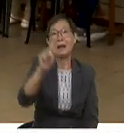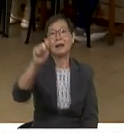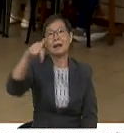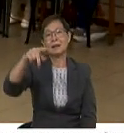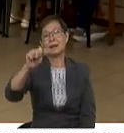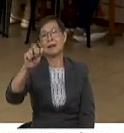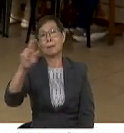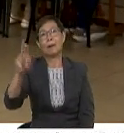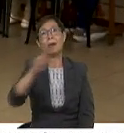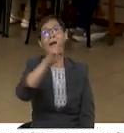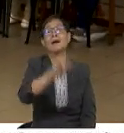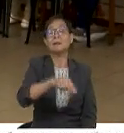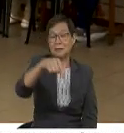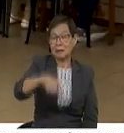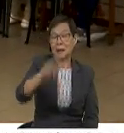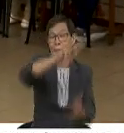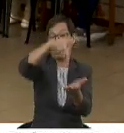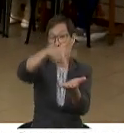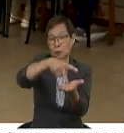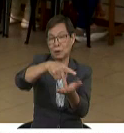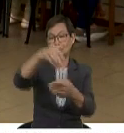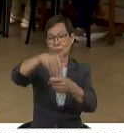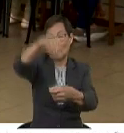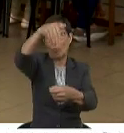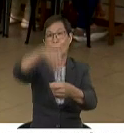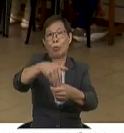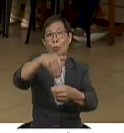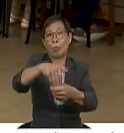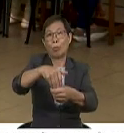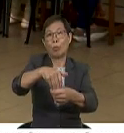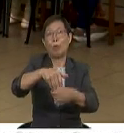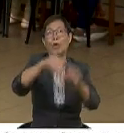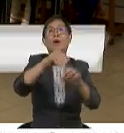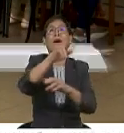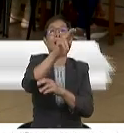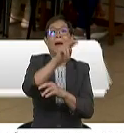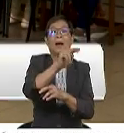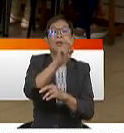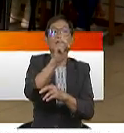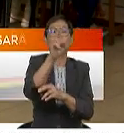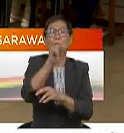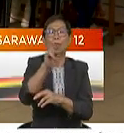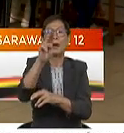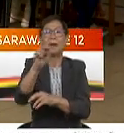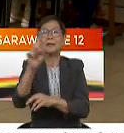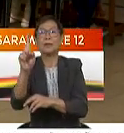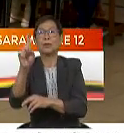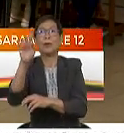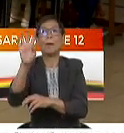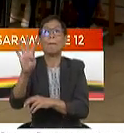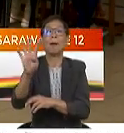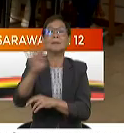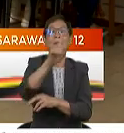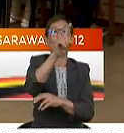Kawar yang merupakan salah satu pusat mengundi bagi kerusi Dewan Undangan Negeri N14 Batu